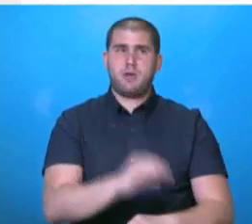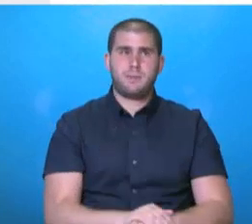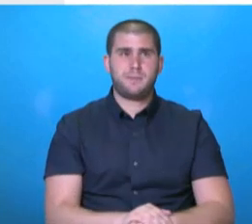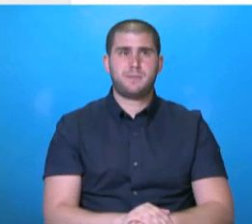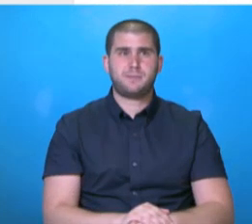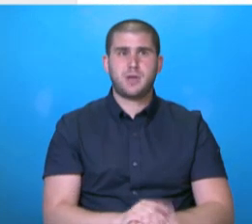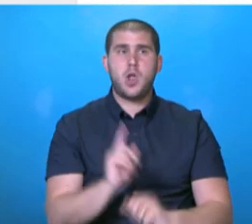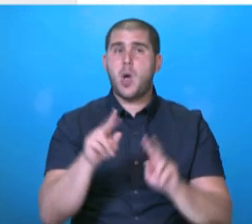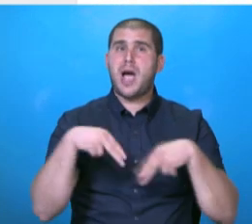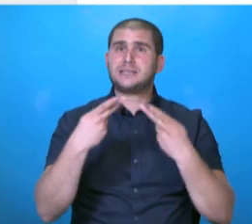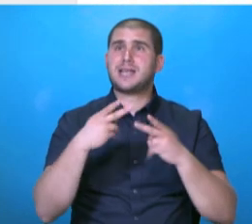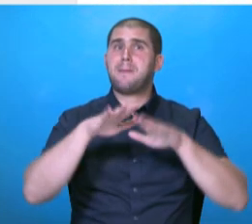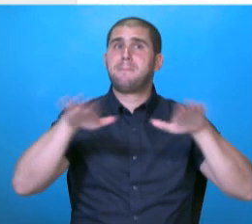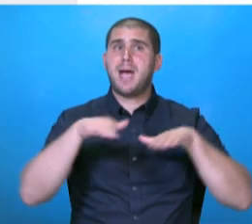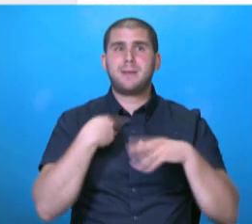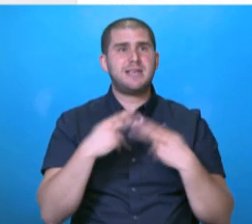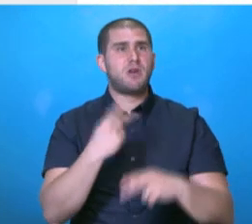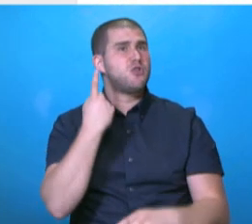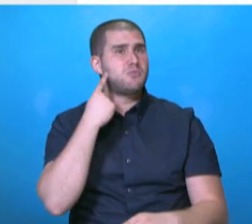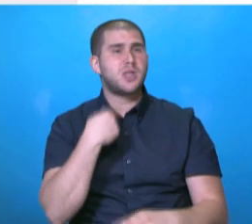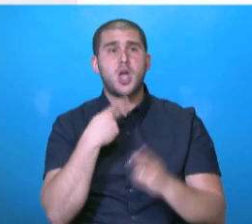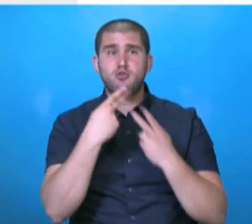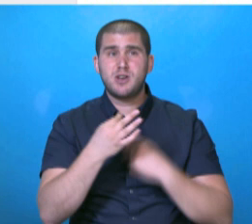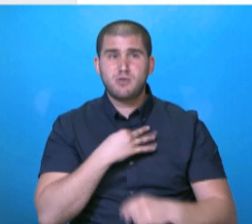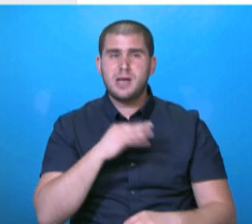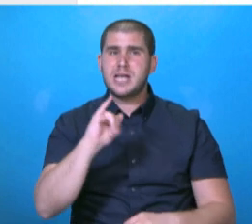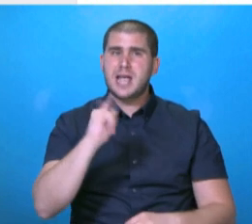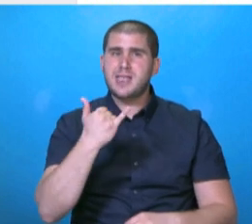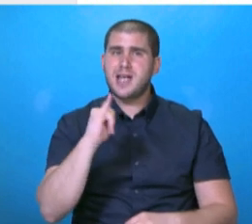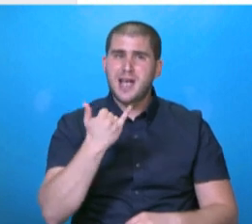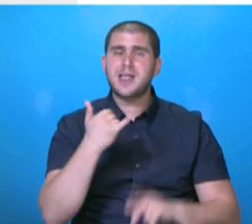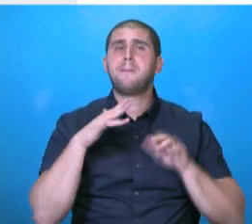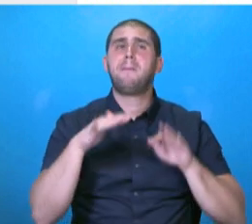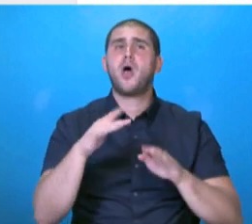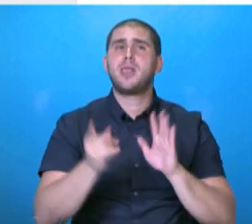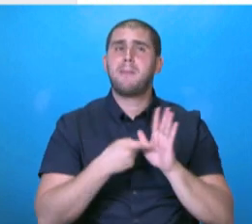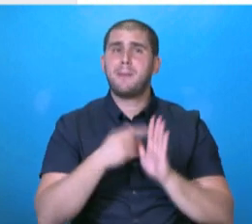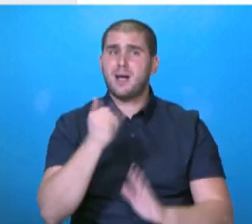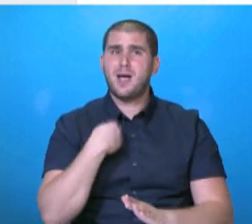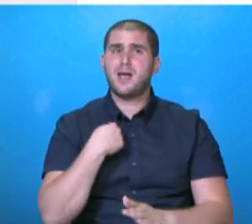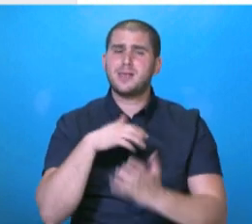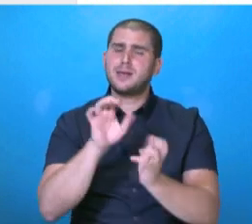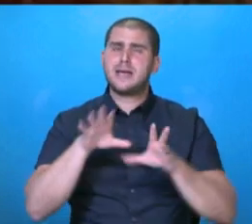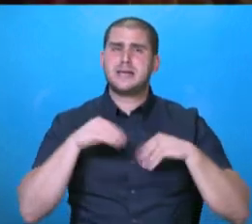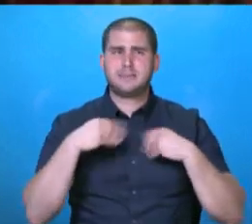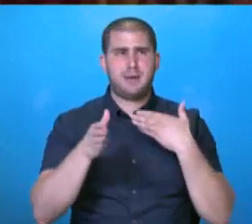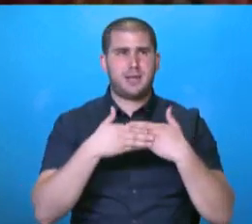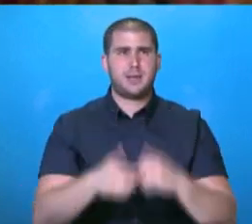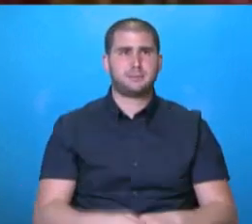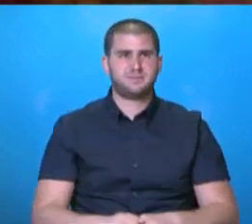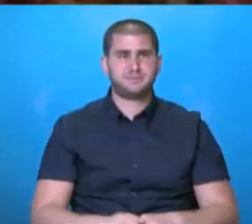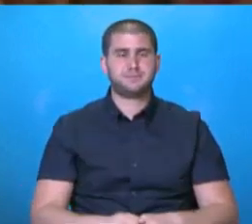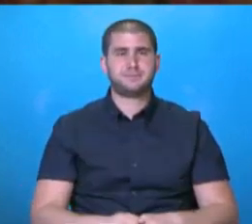לא חזרת מהמצולות, אז לא יכולת לשמוע את תשובתי. כן, כן, מיליון פעמים כן, אני אנסה לך, כתבה קנישה.